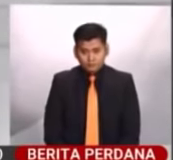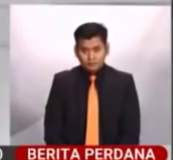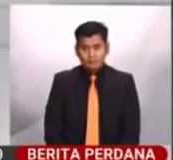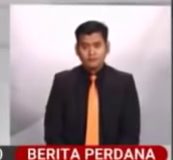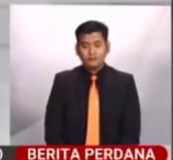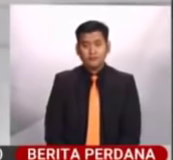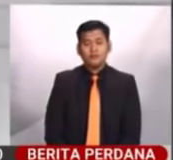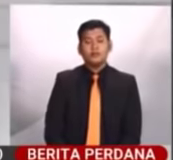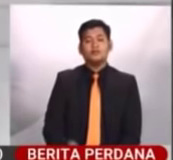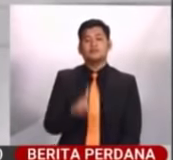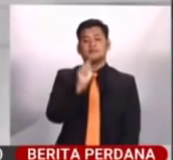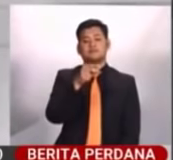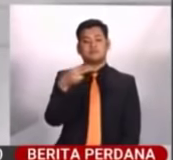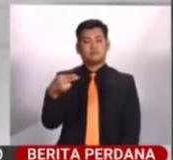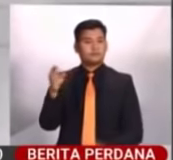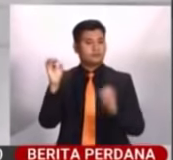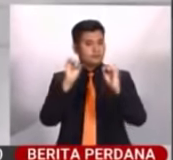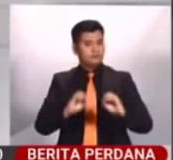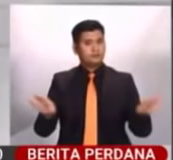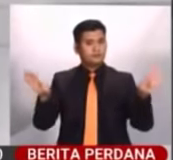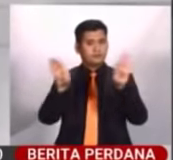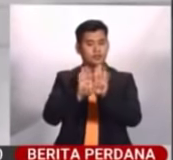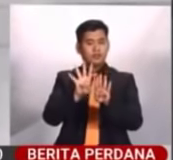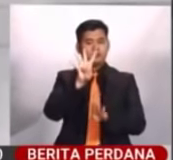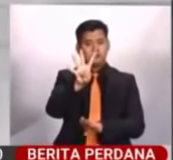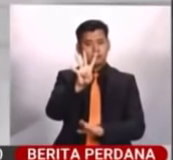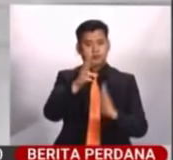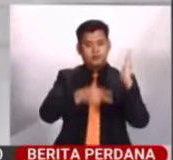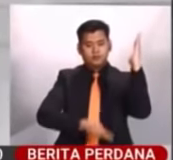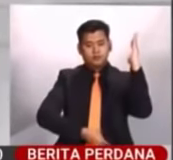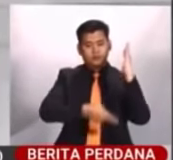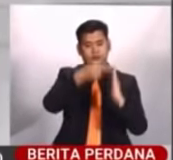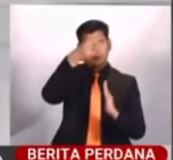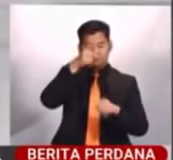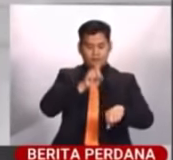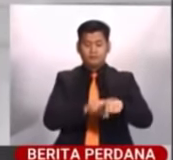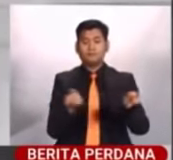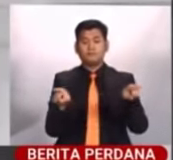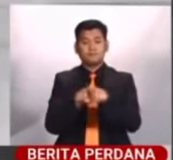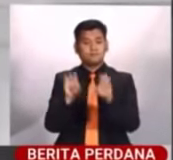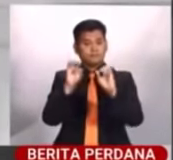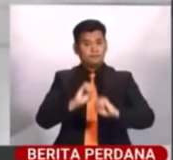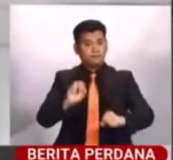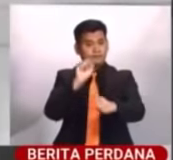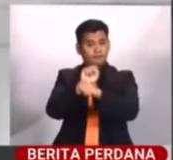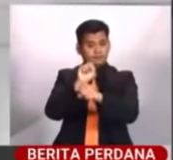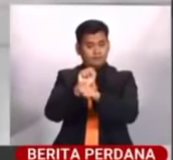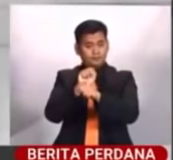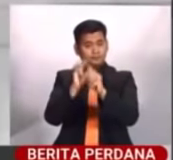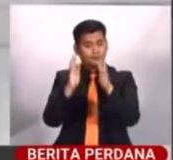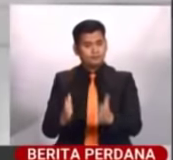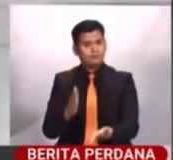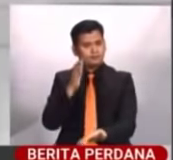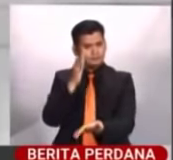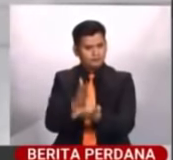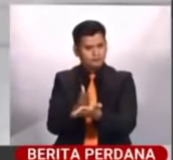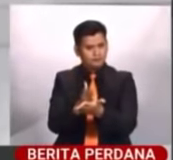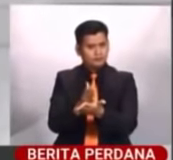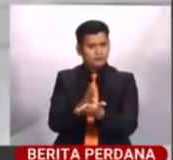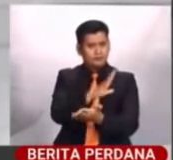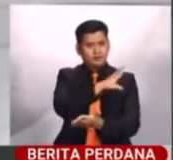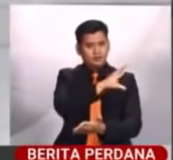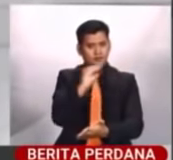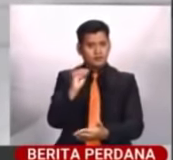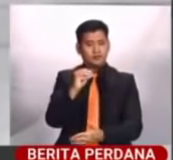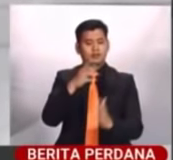Bertemu kembali. Tabung Haji TH tidak menutup 4 hotel miliknya. Pada masa sama, tiada pekerja diberhentikan. Sebaliknya, rangkaian hotel